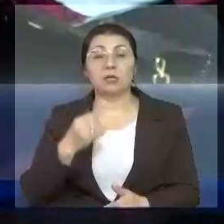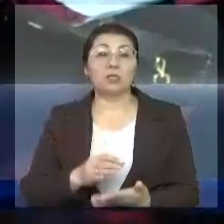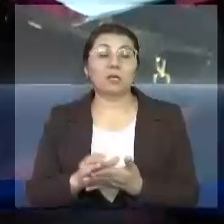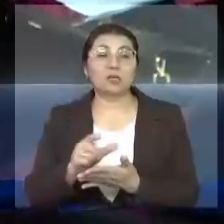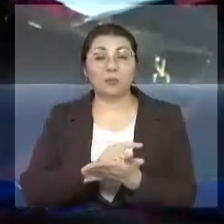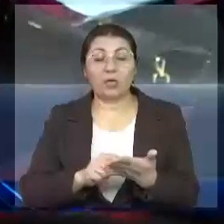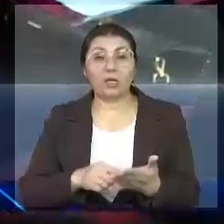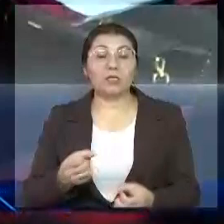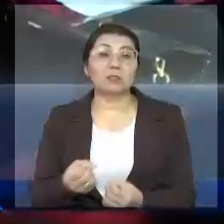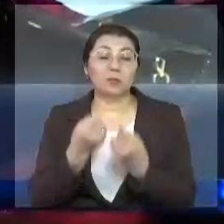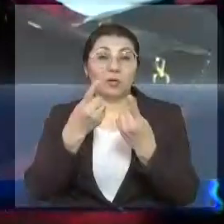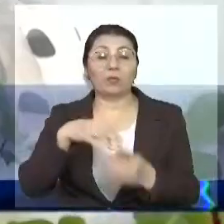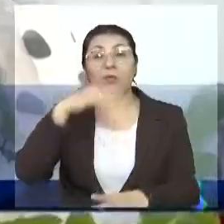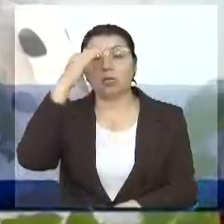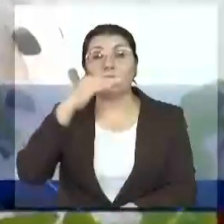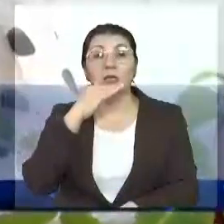отец.